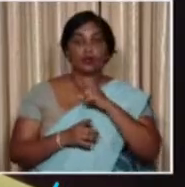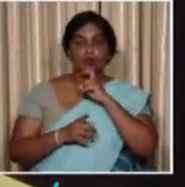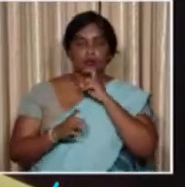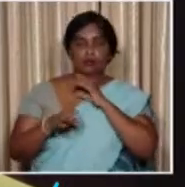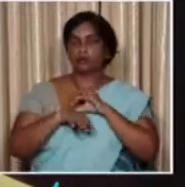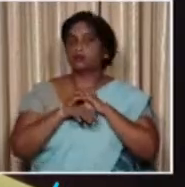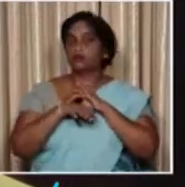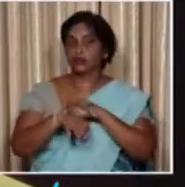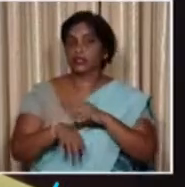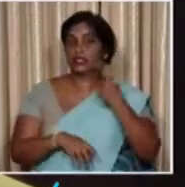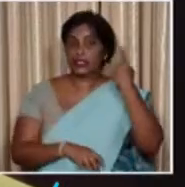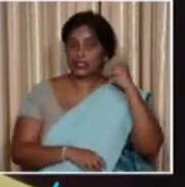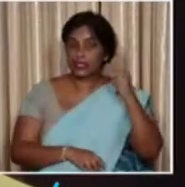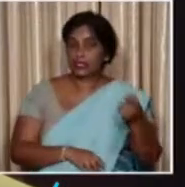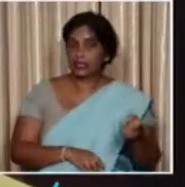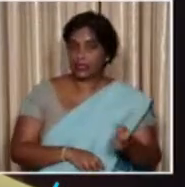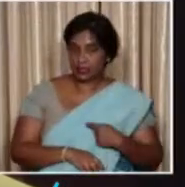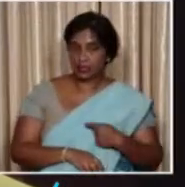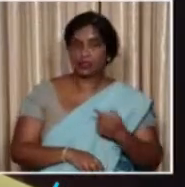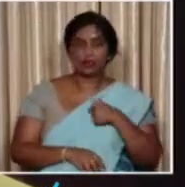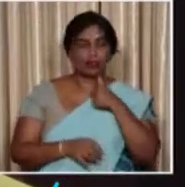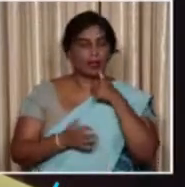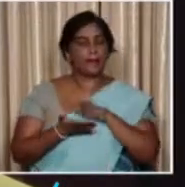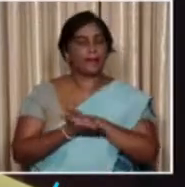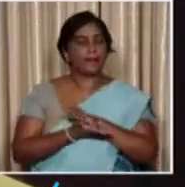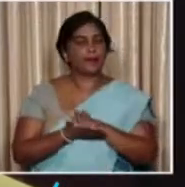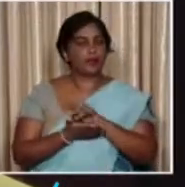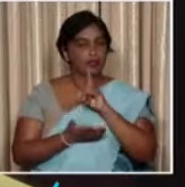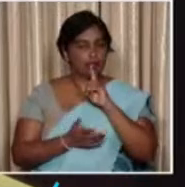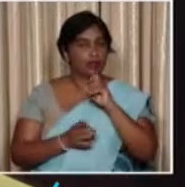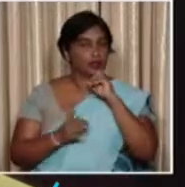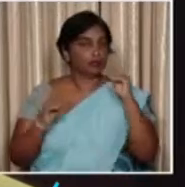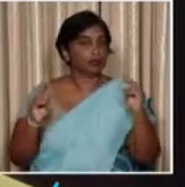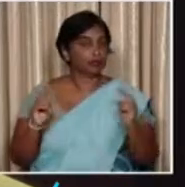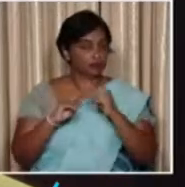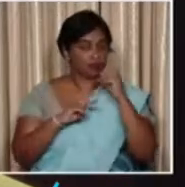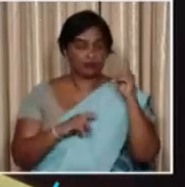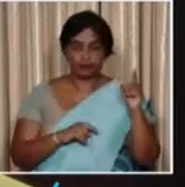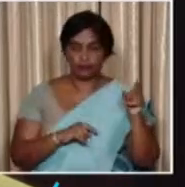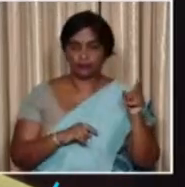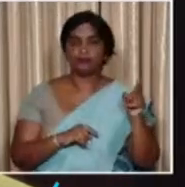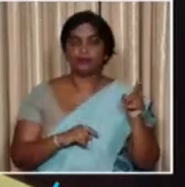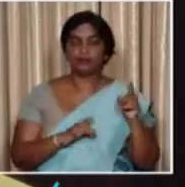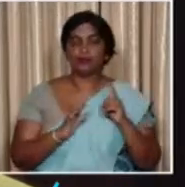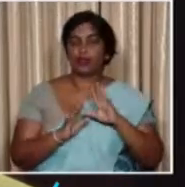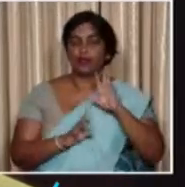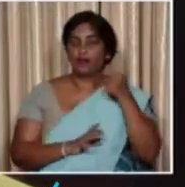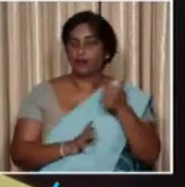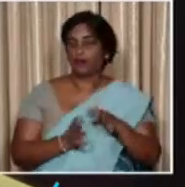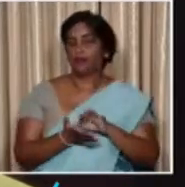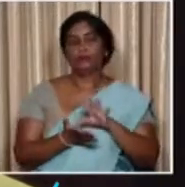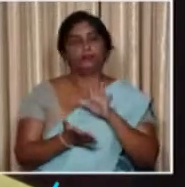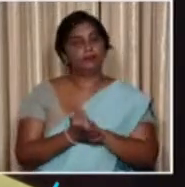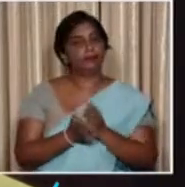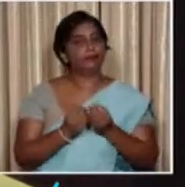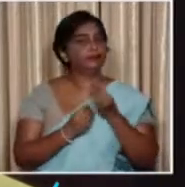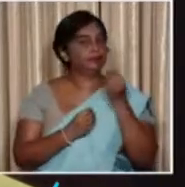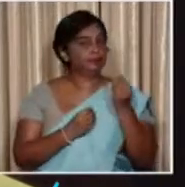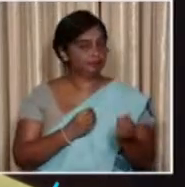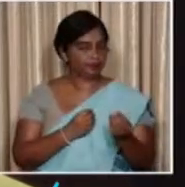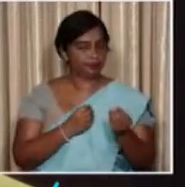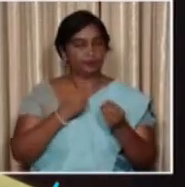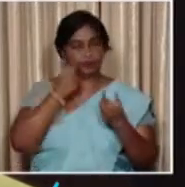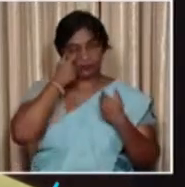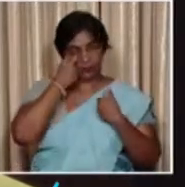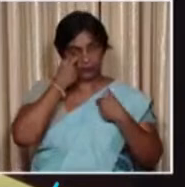කරාගෙන ඇවිල්ලා ඊයේ දවසේ මම පැහැදිලිව කියන්නට කැමති ශ්‍රේෂ්ඨාධිකරණය ඓතිහාසික තීන්දුවක් ලබා දුන්නා.